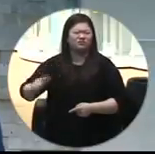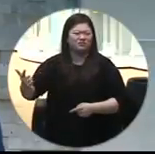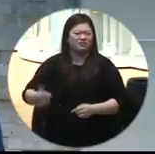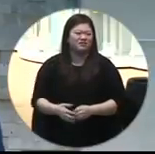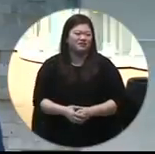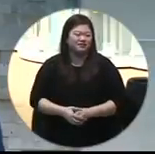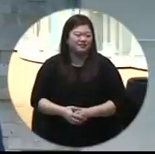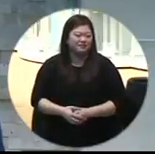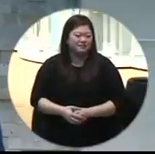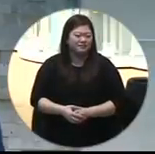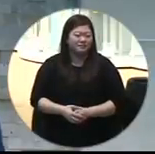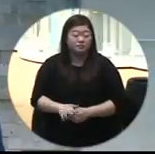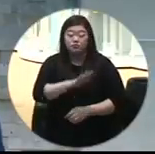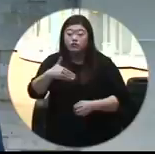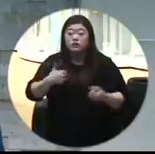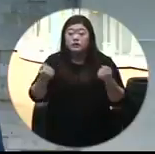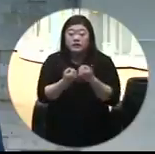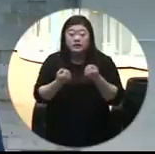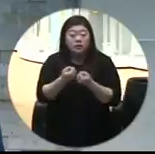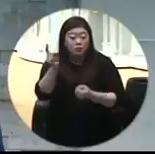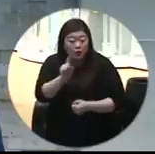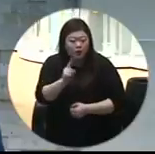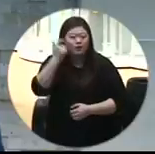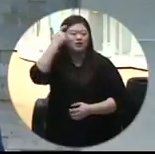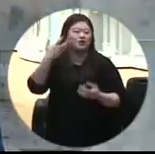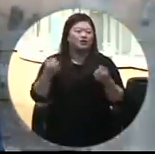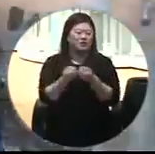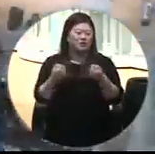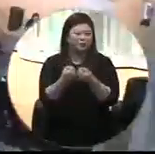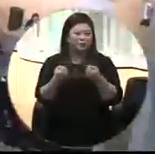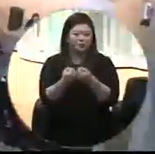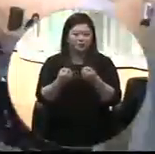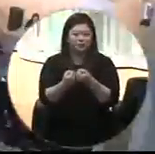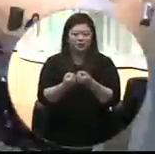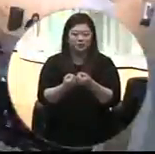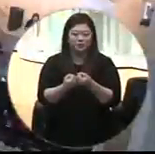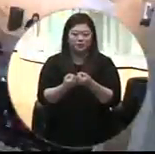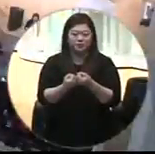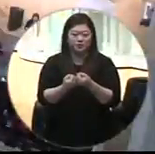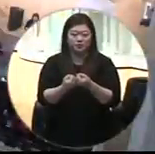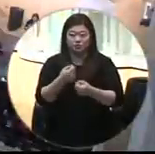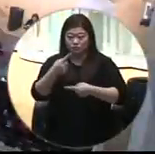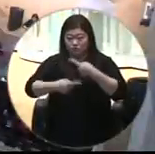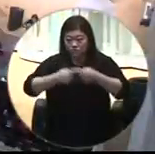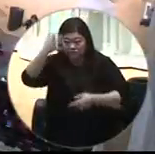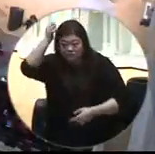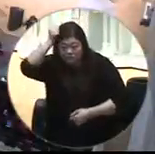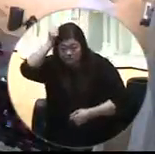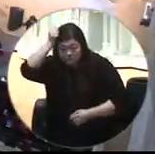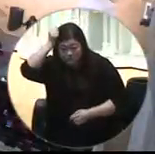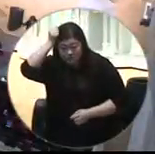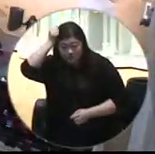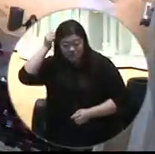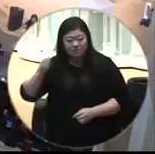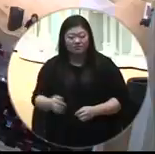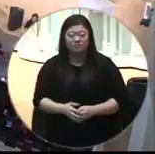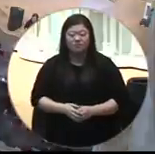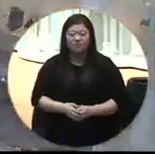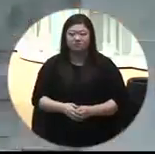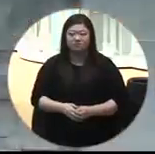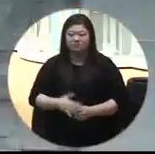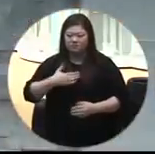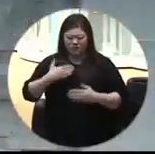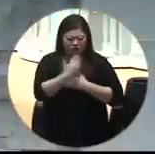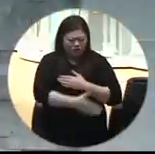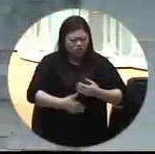우리의 싸움은 뭐요? 영적 싸움이에요. 오늘 꼭 기억하시기 바랍니다. 내가 왜 육적